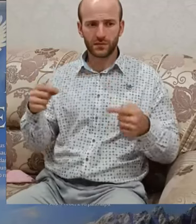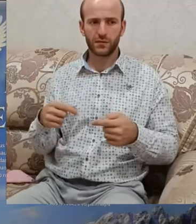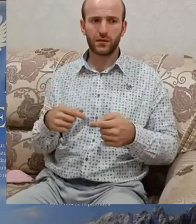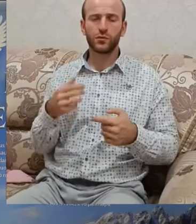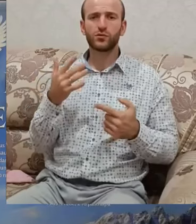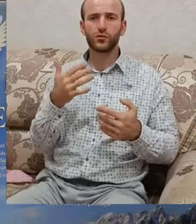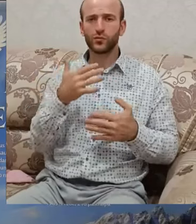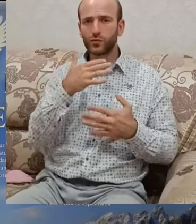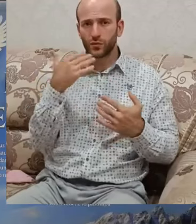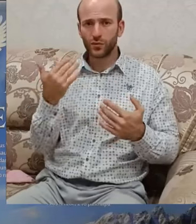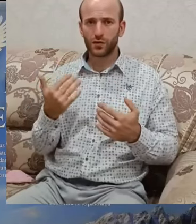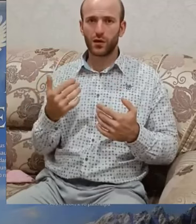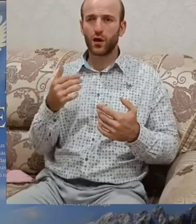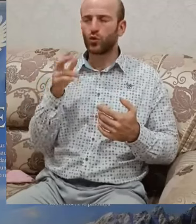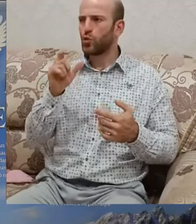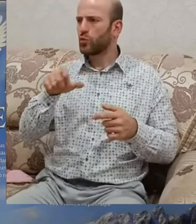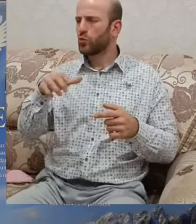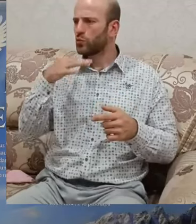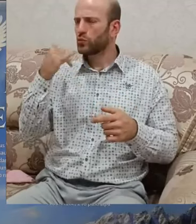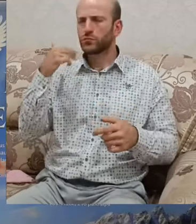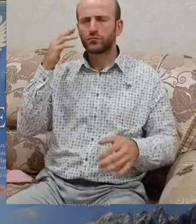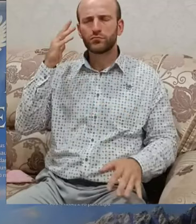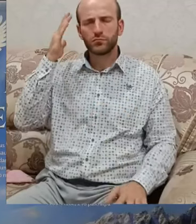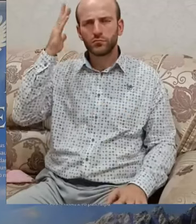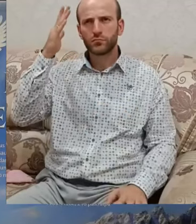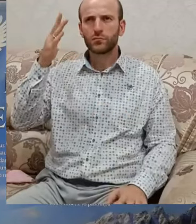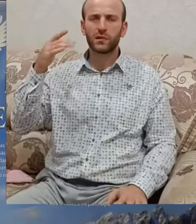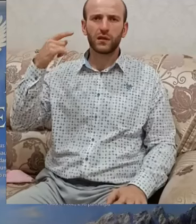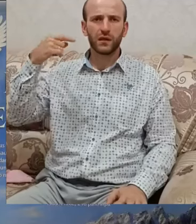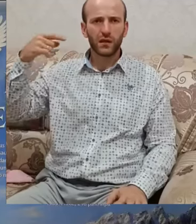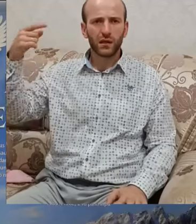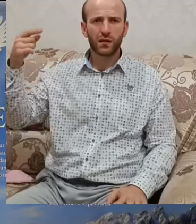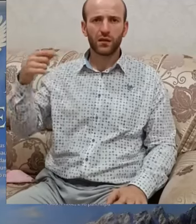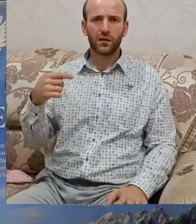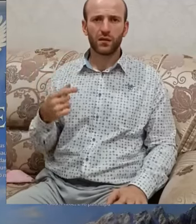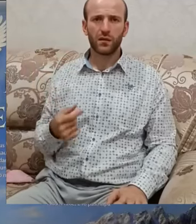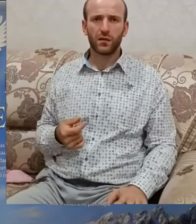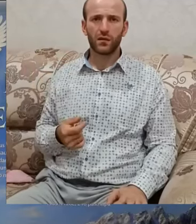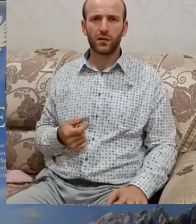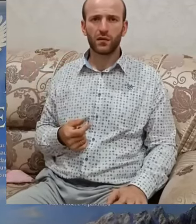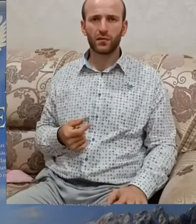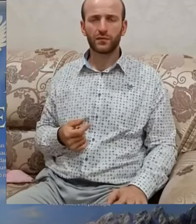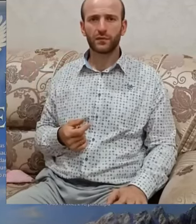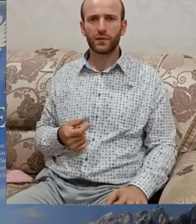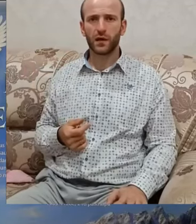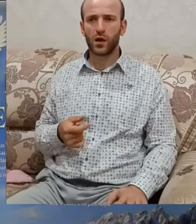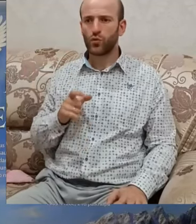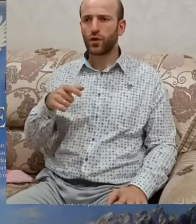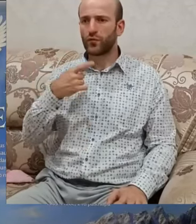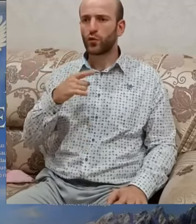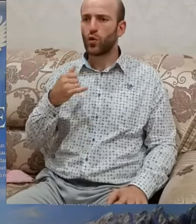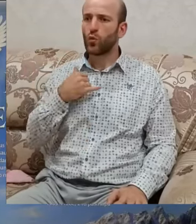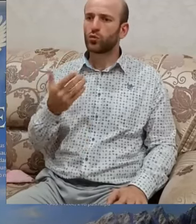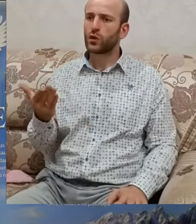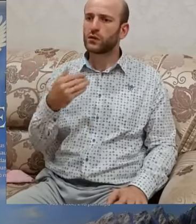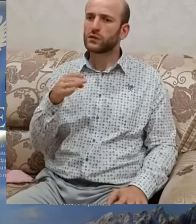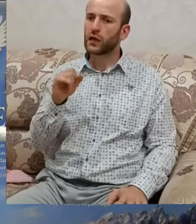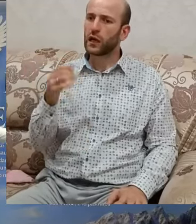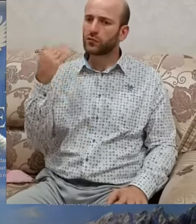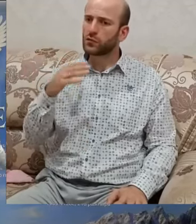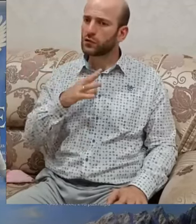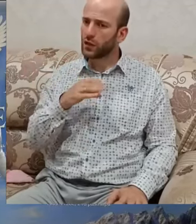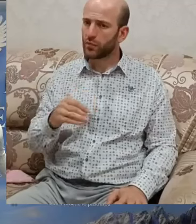svarstymų, razmyšlėnį. Pas mus taip nebuvo, pas mus taip buvo. U nas tak nebylo, u nas tak bylo, znaite. Pas mane iš